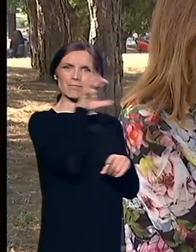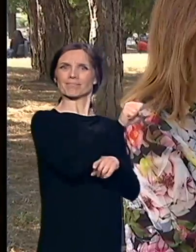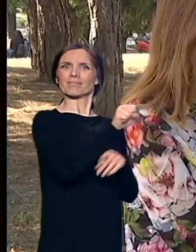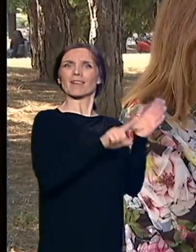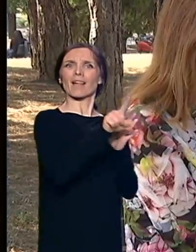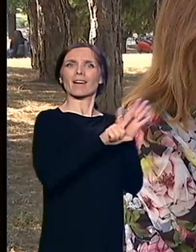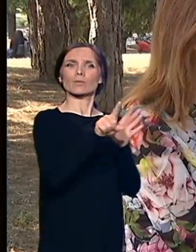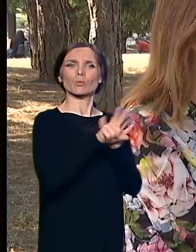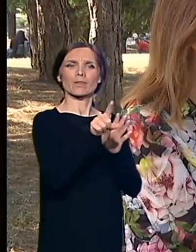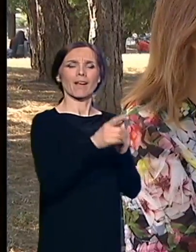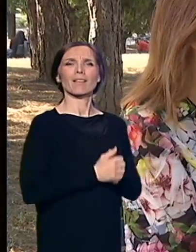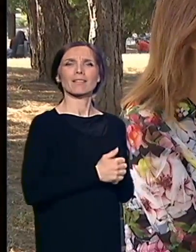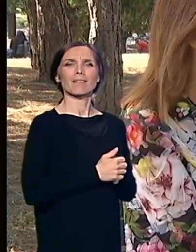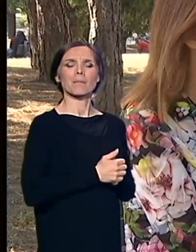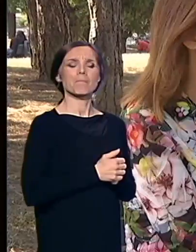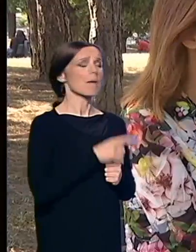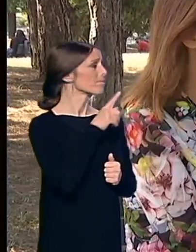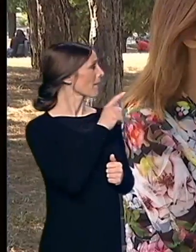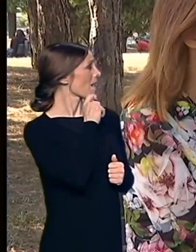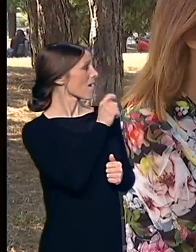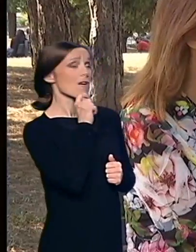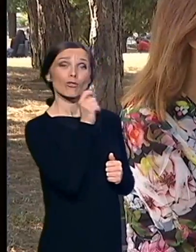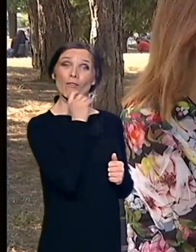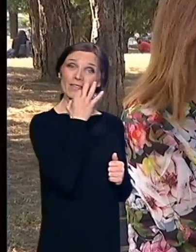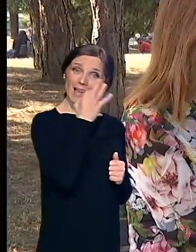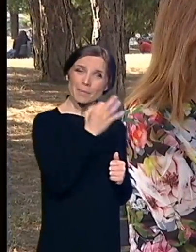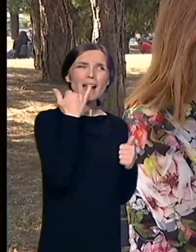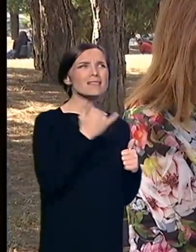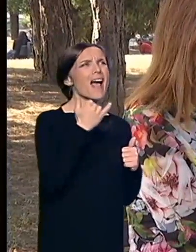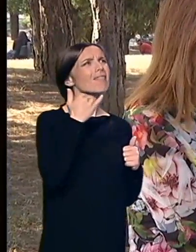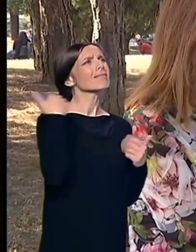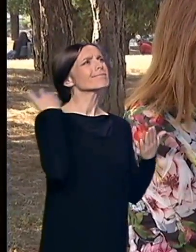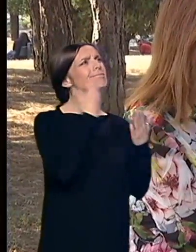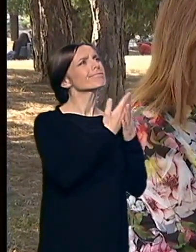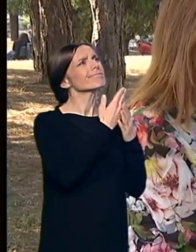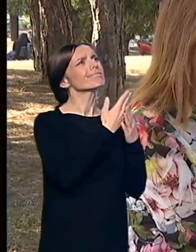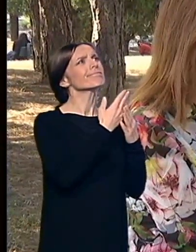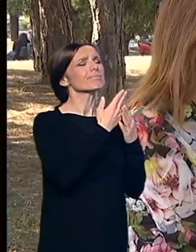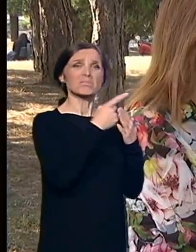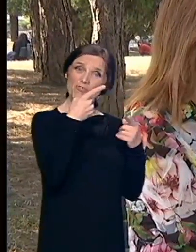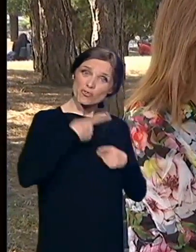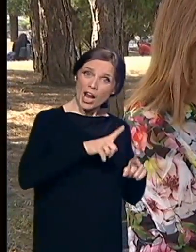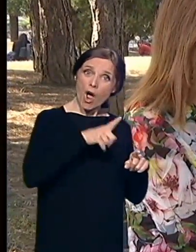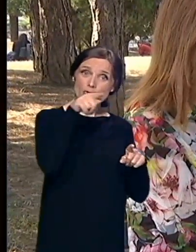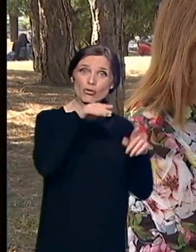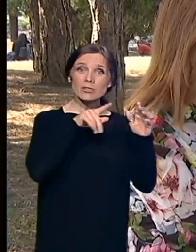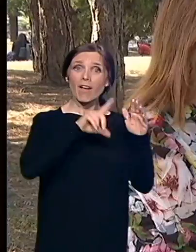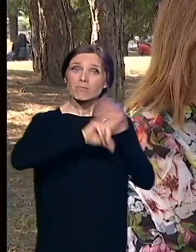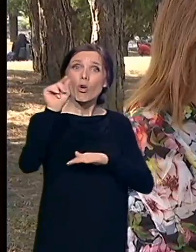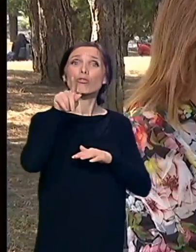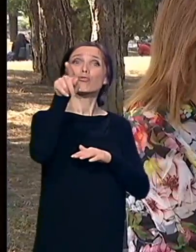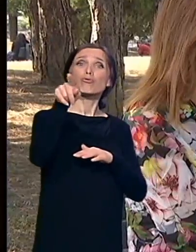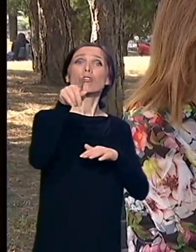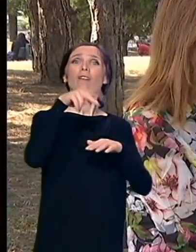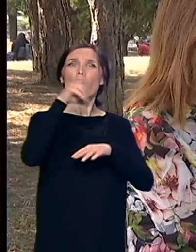Ali ipak, posle svega, kad podvučete crtu, da li vam je žao što ste otišli? Pa nije mi žao, znate kako, ja sam tamo stekao